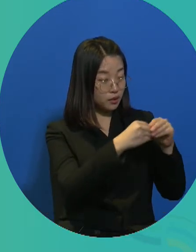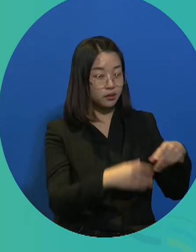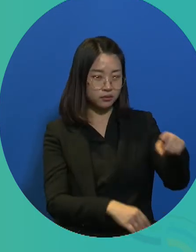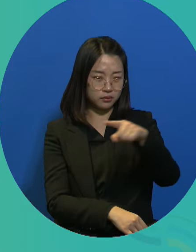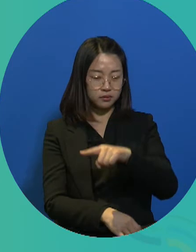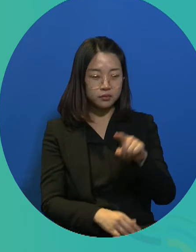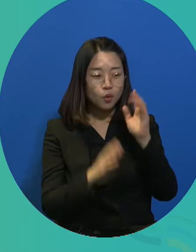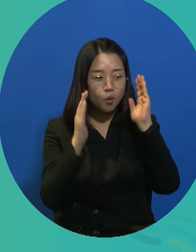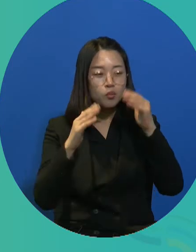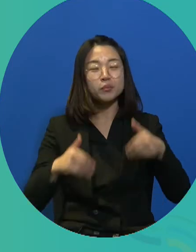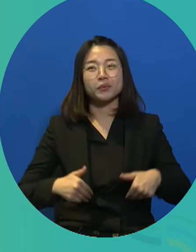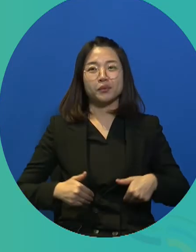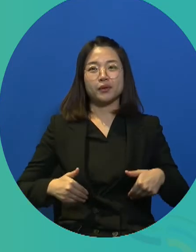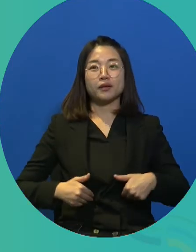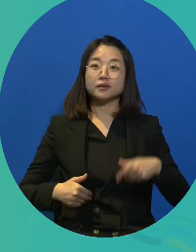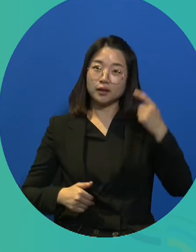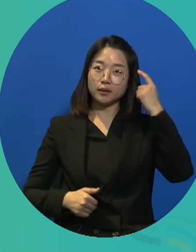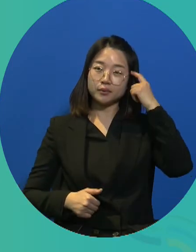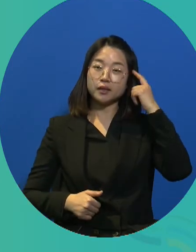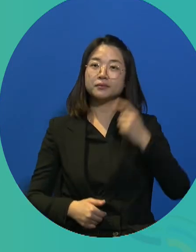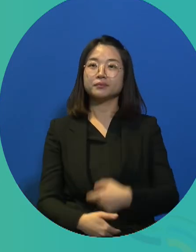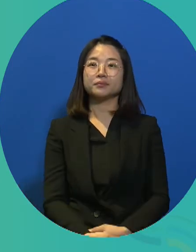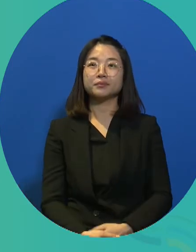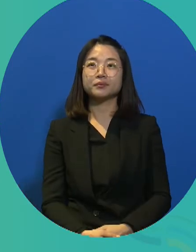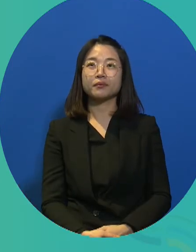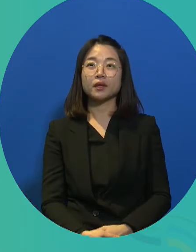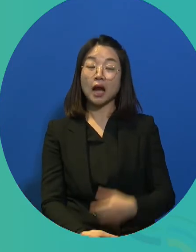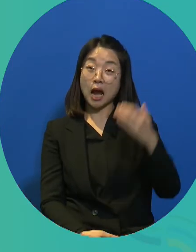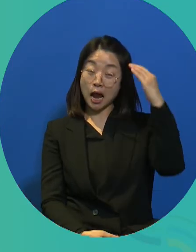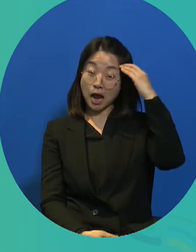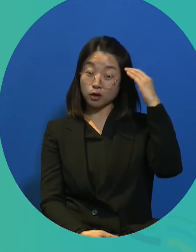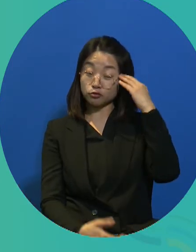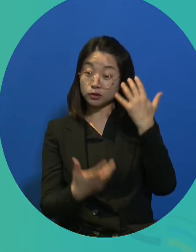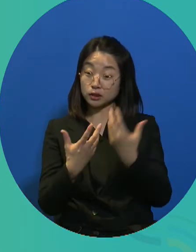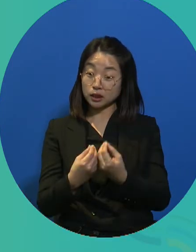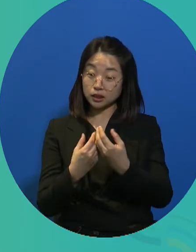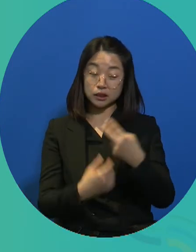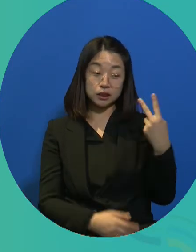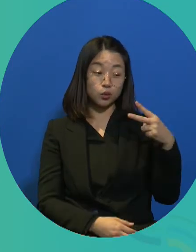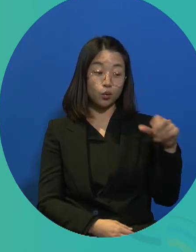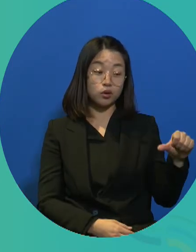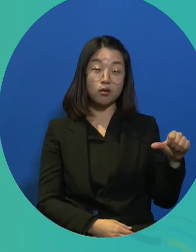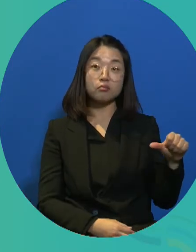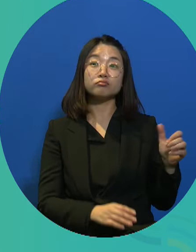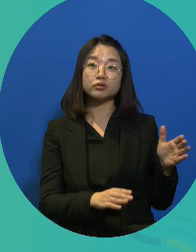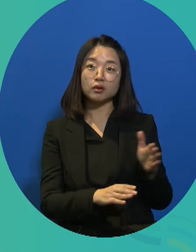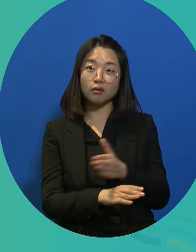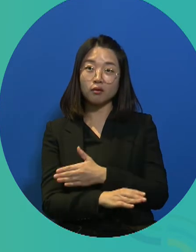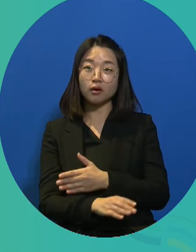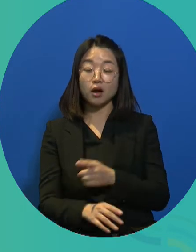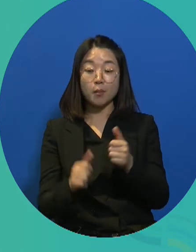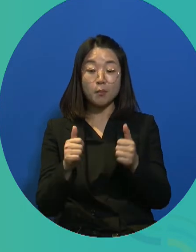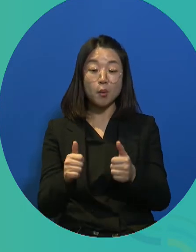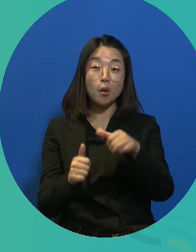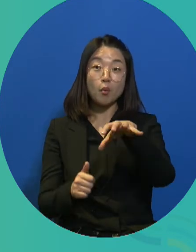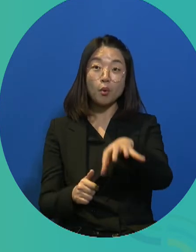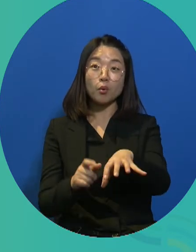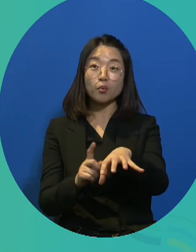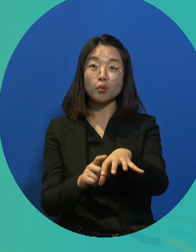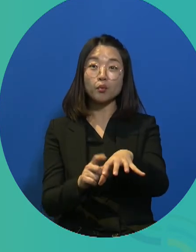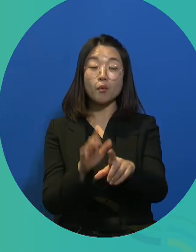필요가 있다고 할 것입니다. 참고로 우리나라 같은 경우에는 2005년부터 법원